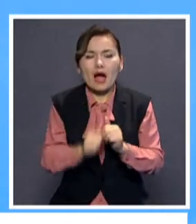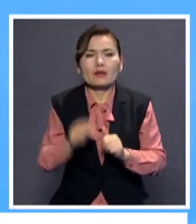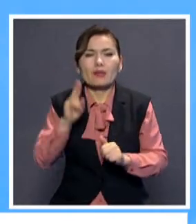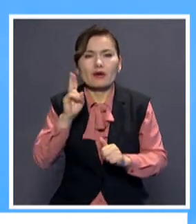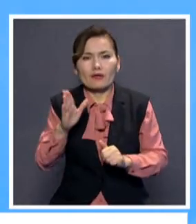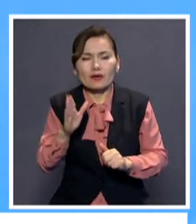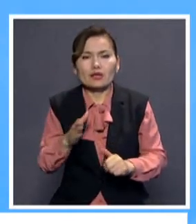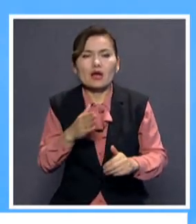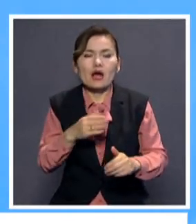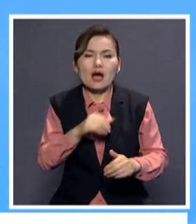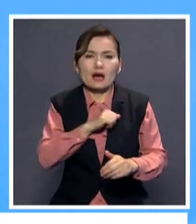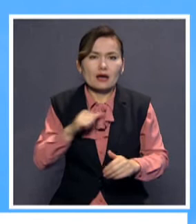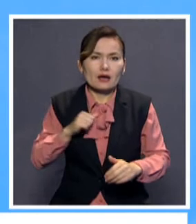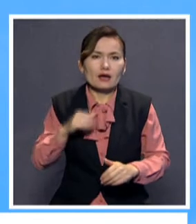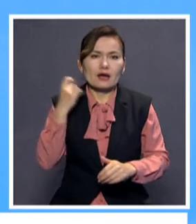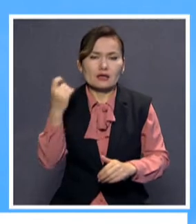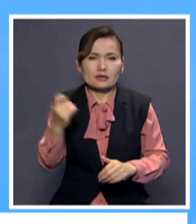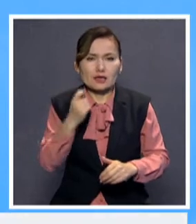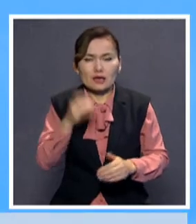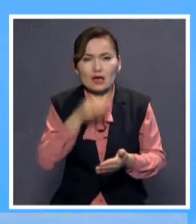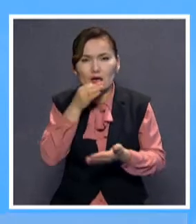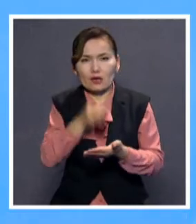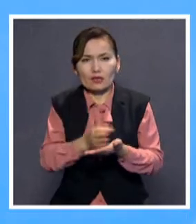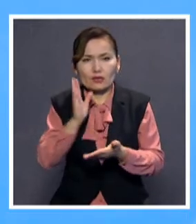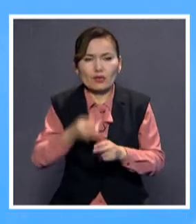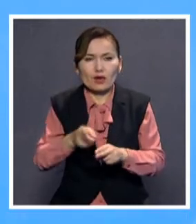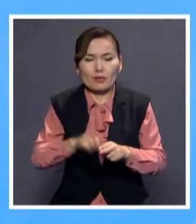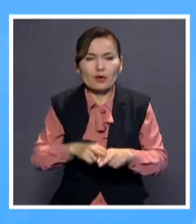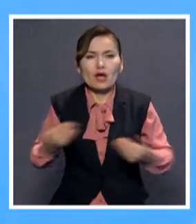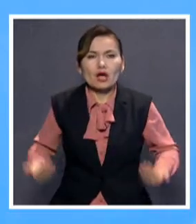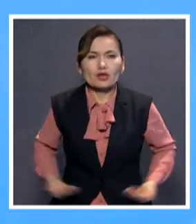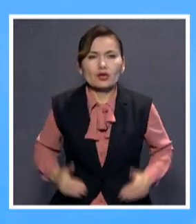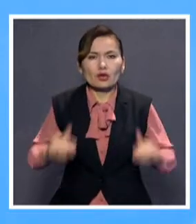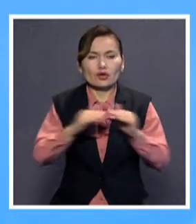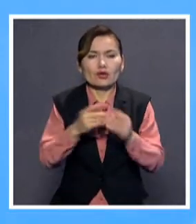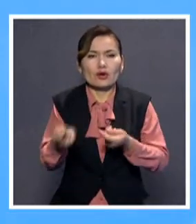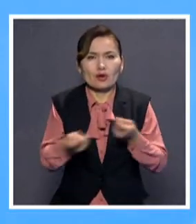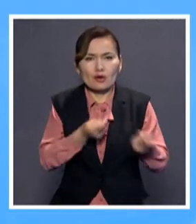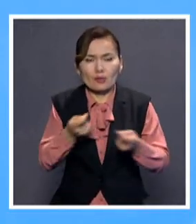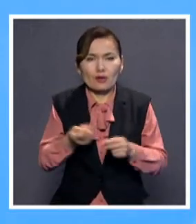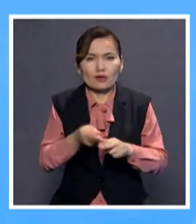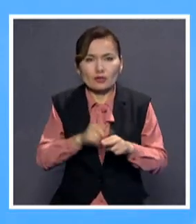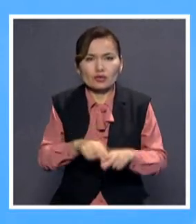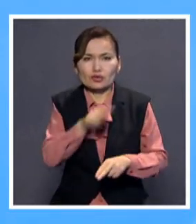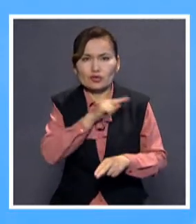жүктеп, ақылды қала технологиясын қолдану арқылы тұрғын үйді басқару шараларына қатыса алады.